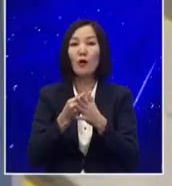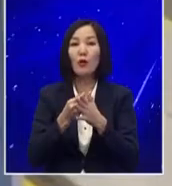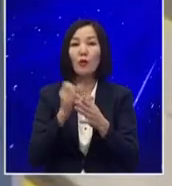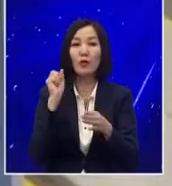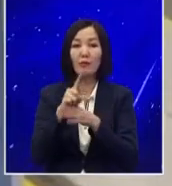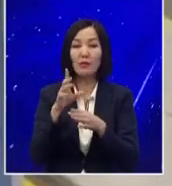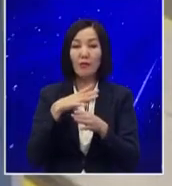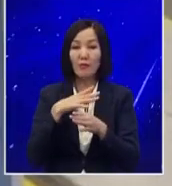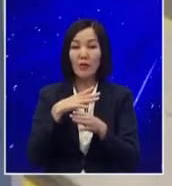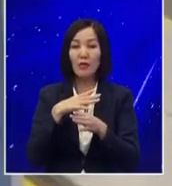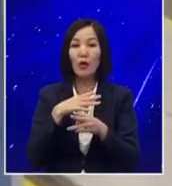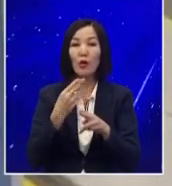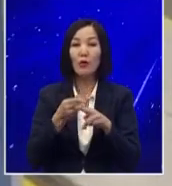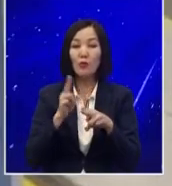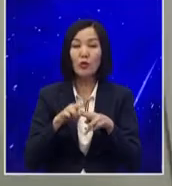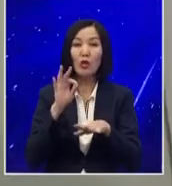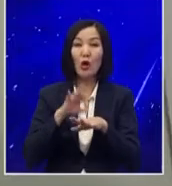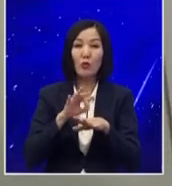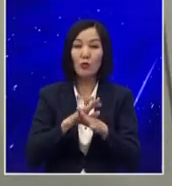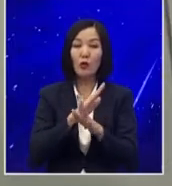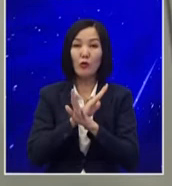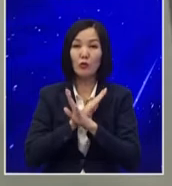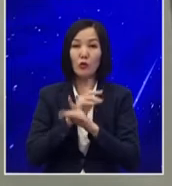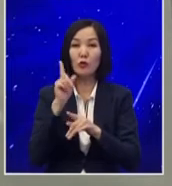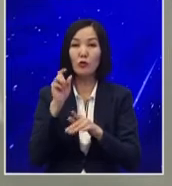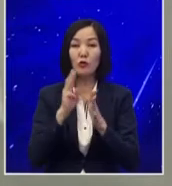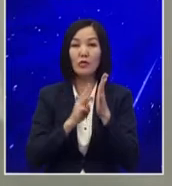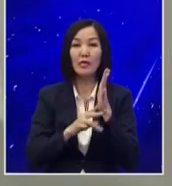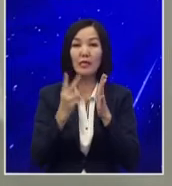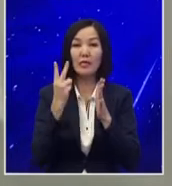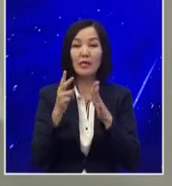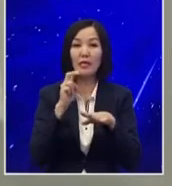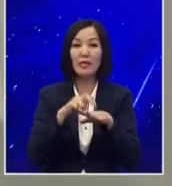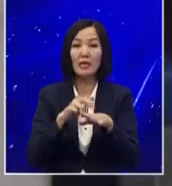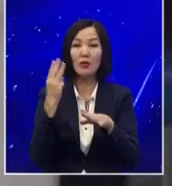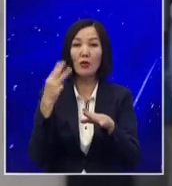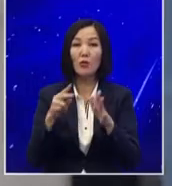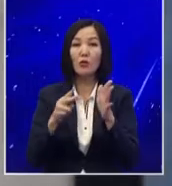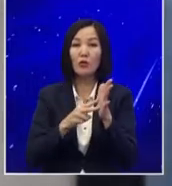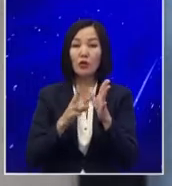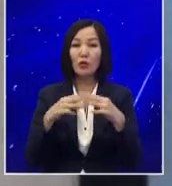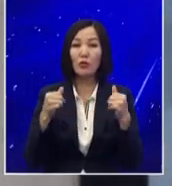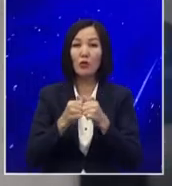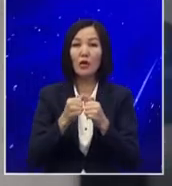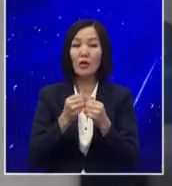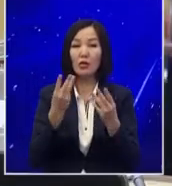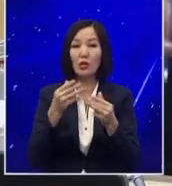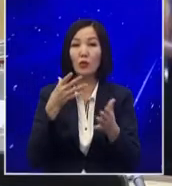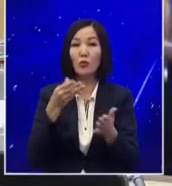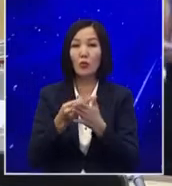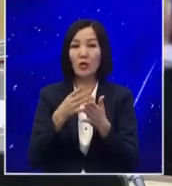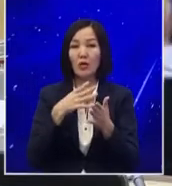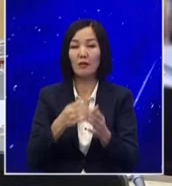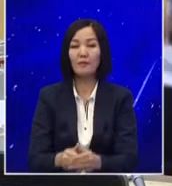тапсырма берді. Себебі аурудан көз жұмған 182 дәрігердің 37-сінің отбасына ғана өтемақы төленген. По